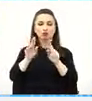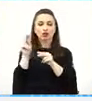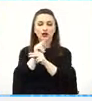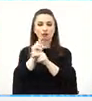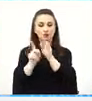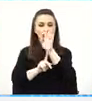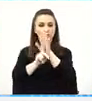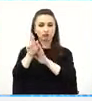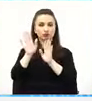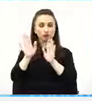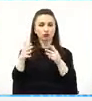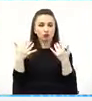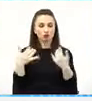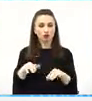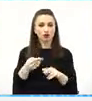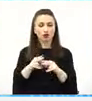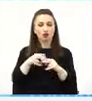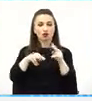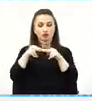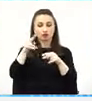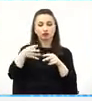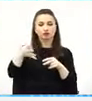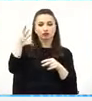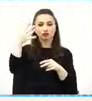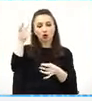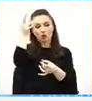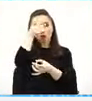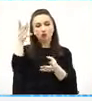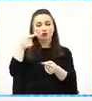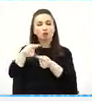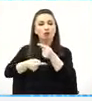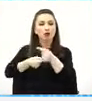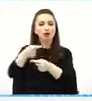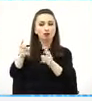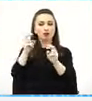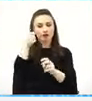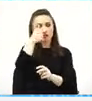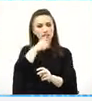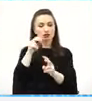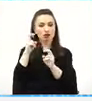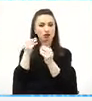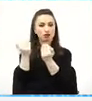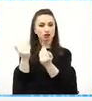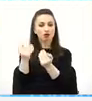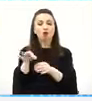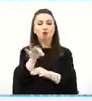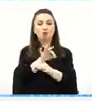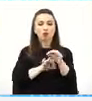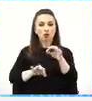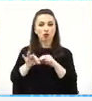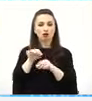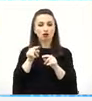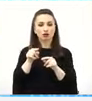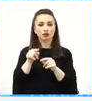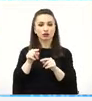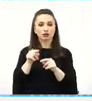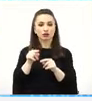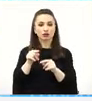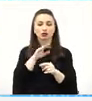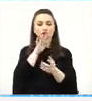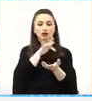რეაბილიტაცია დაიწყო. Ეს შენობა ნაგებობა არის კულტურული მემკვიდრეობის ძეგლი. Პროექტი